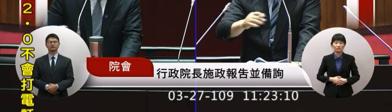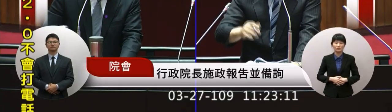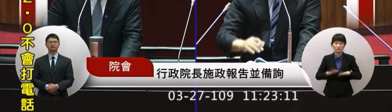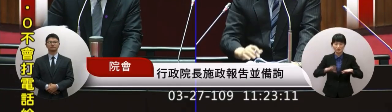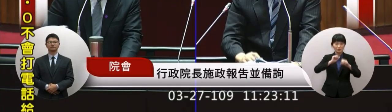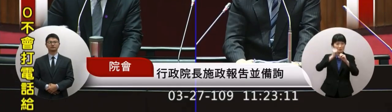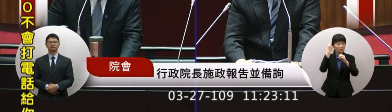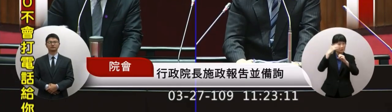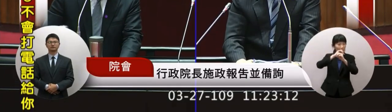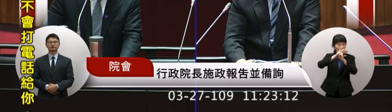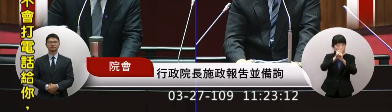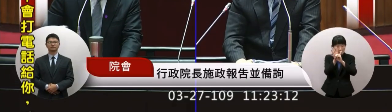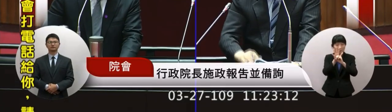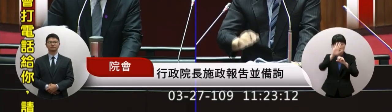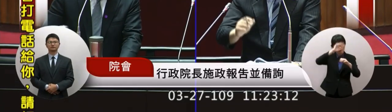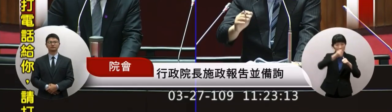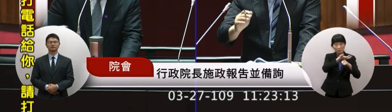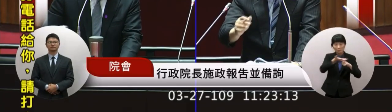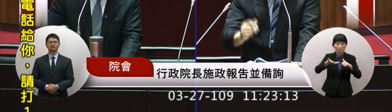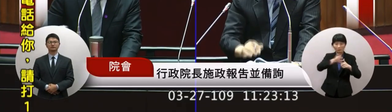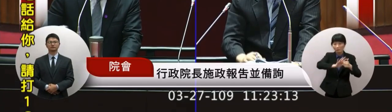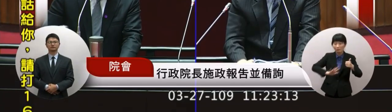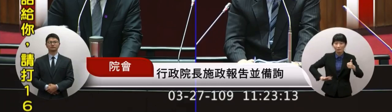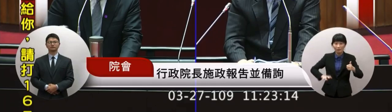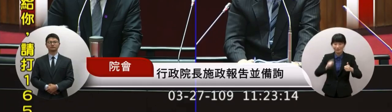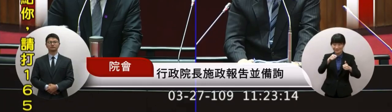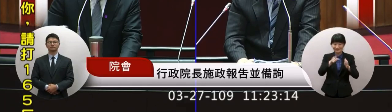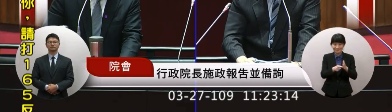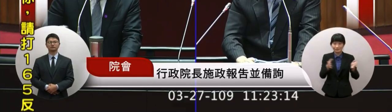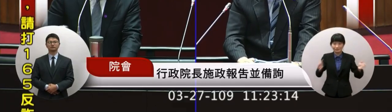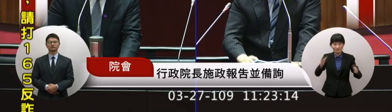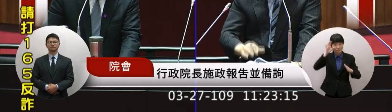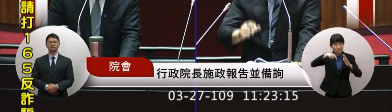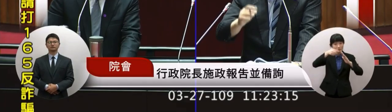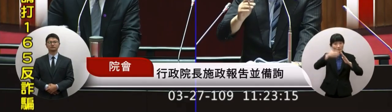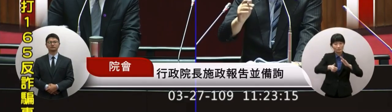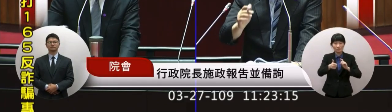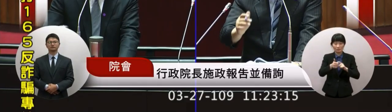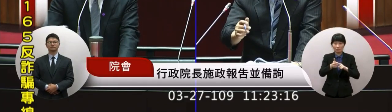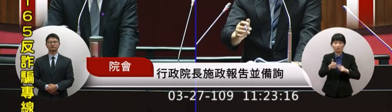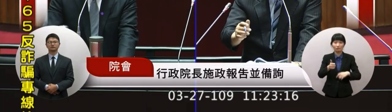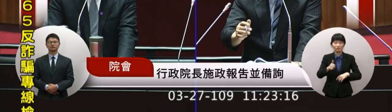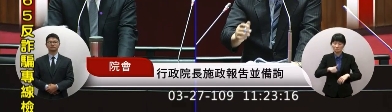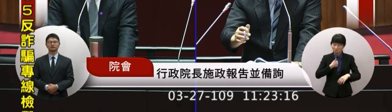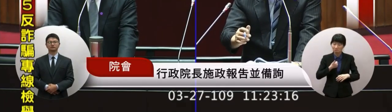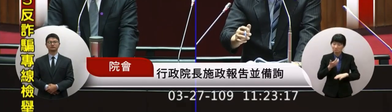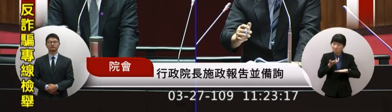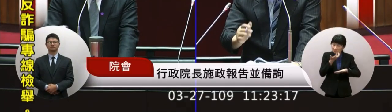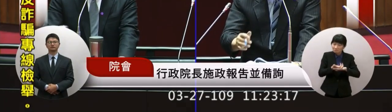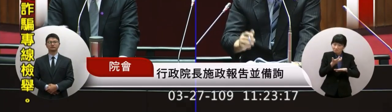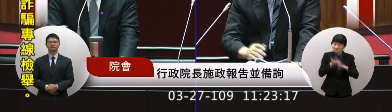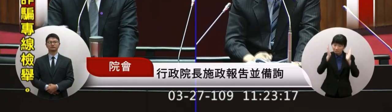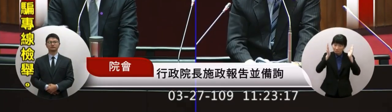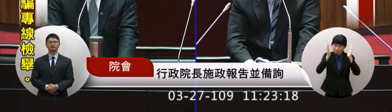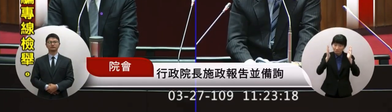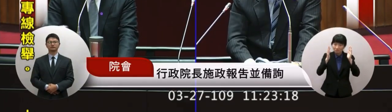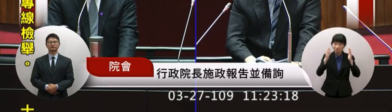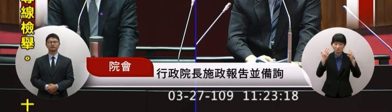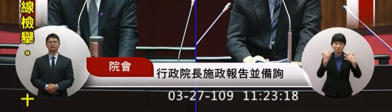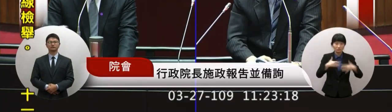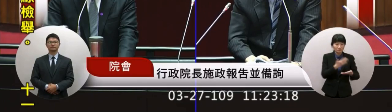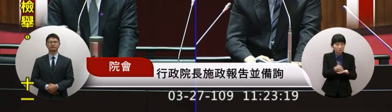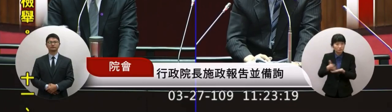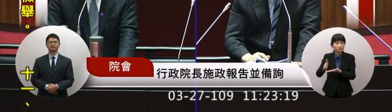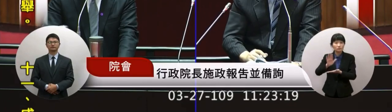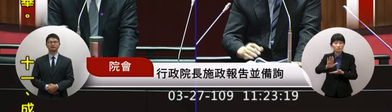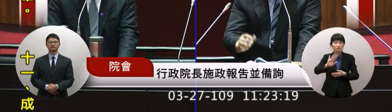个冠状病毒等等哈，那这段时间苏院长当然你也用心去处理。问题是，这